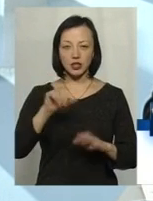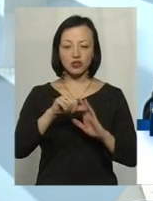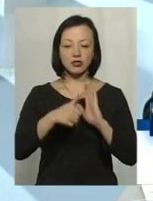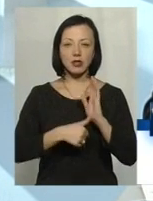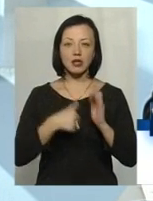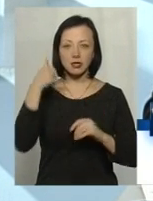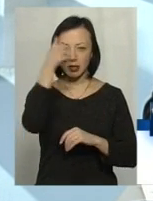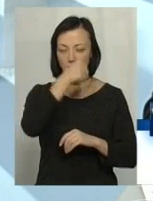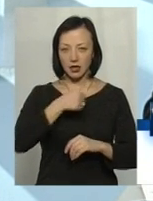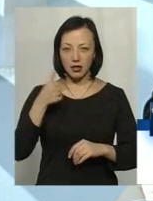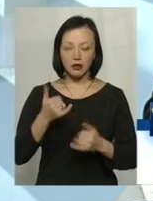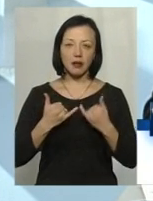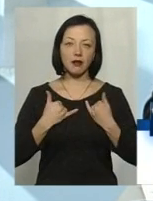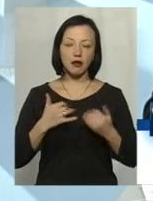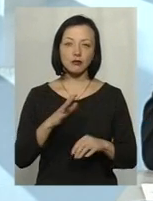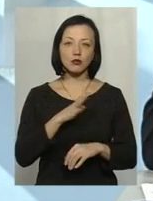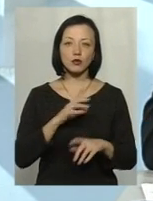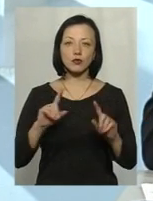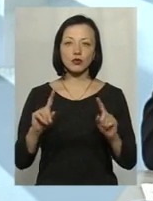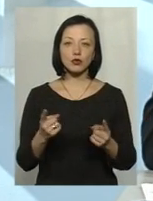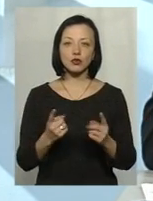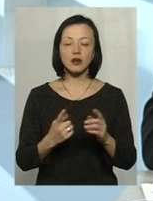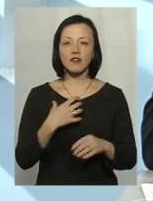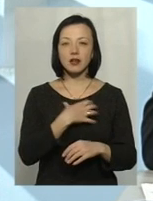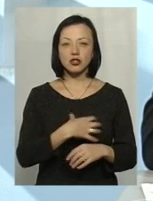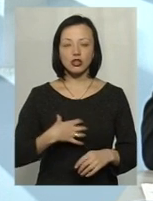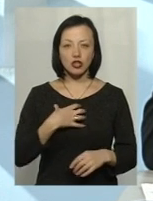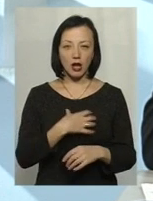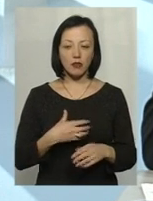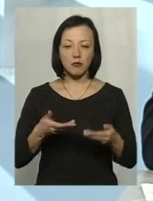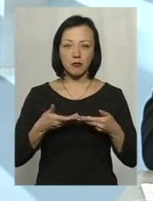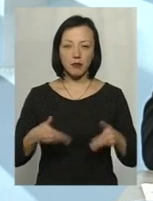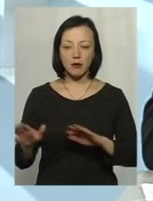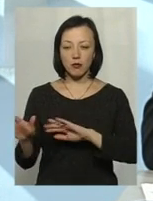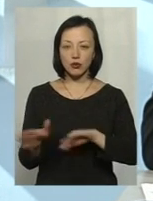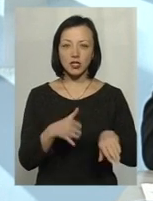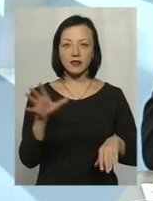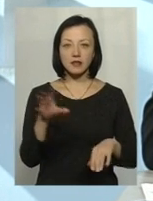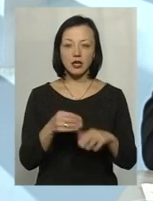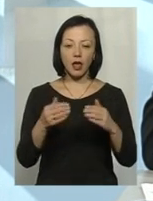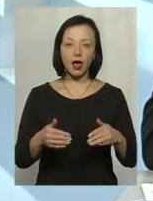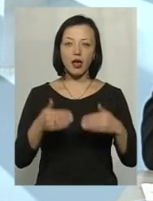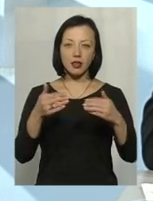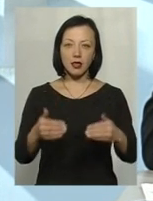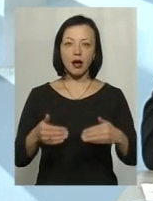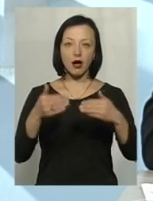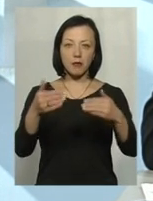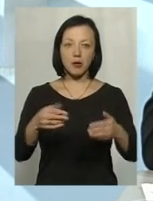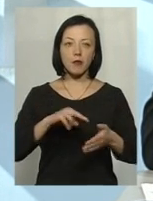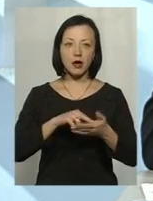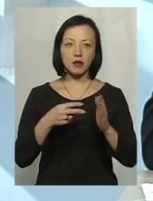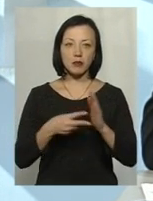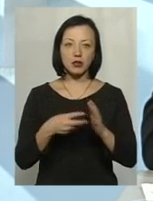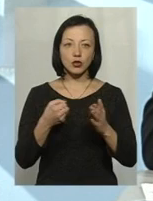він, безумовно, для нас був дуже таким визначальним, тому що ми пройшли всі етапи, які передбачені відповідно до